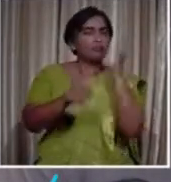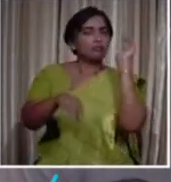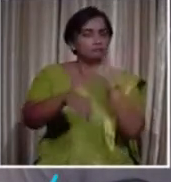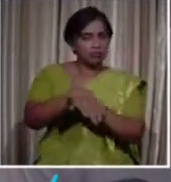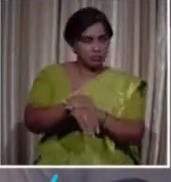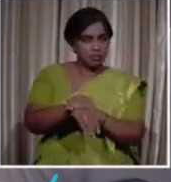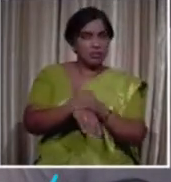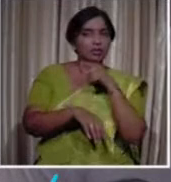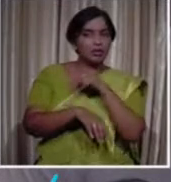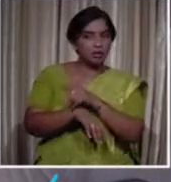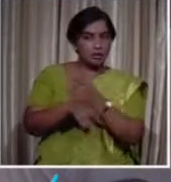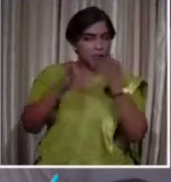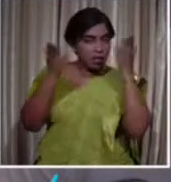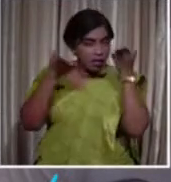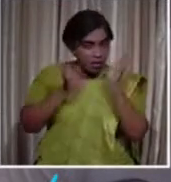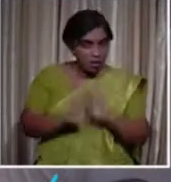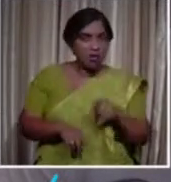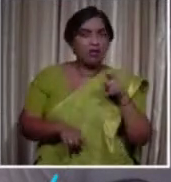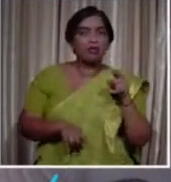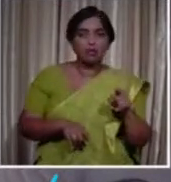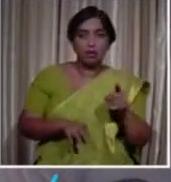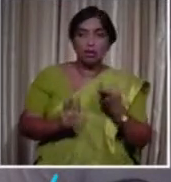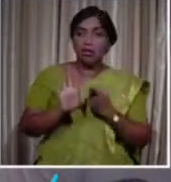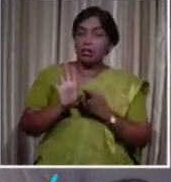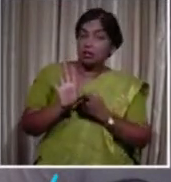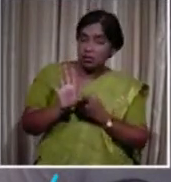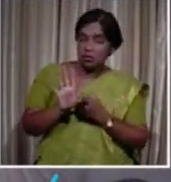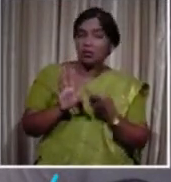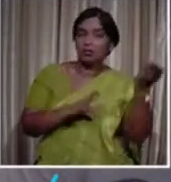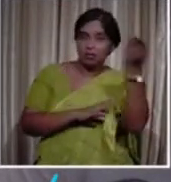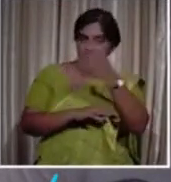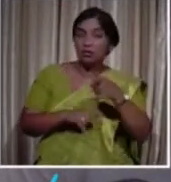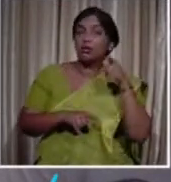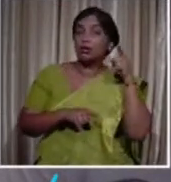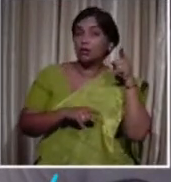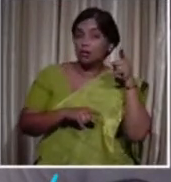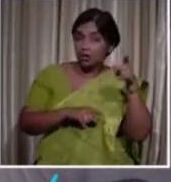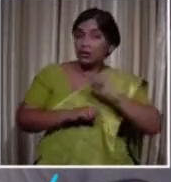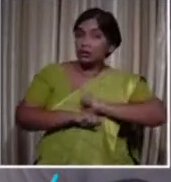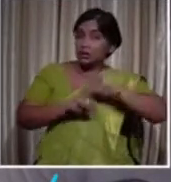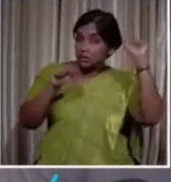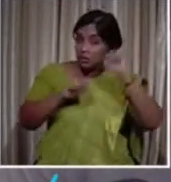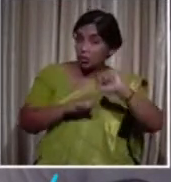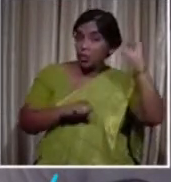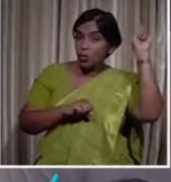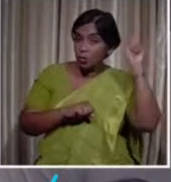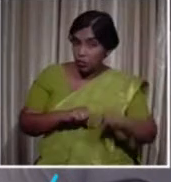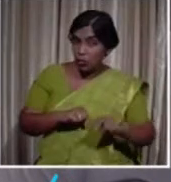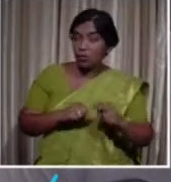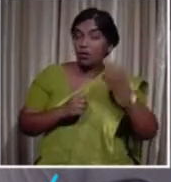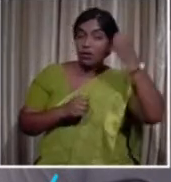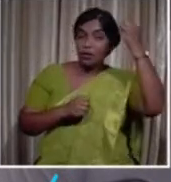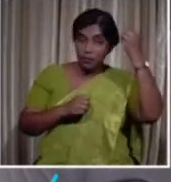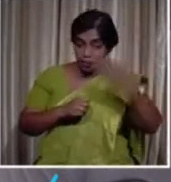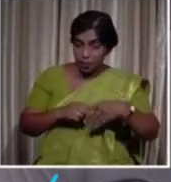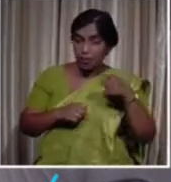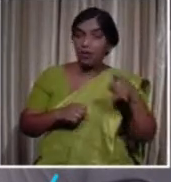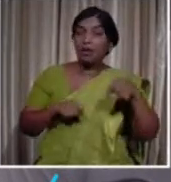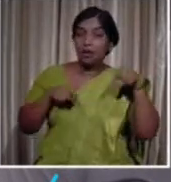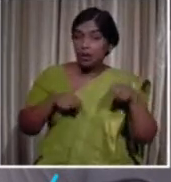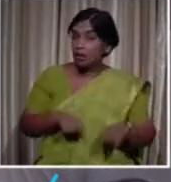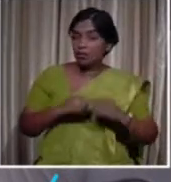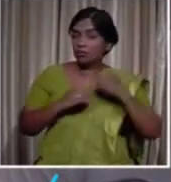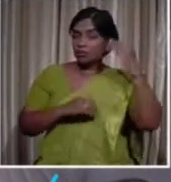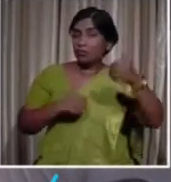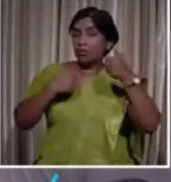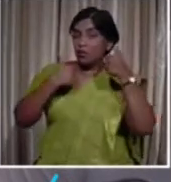ඕනේ. අවසාන වශයෙන් තරුණයනි ඔබලාගේ අරගලයේ ජයග්‍රහණය කරන දවසේ අදට වඩා